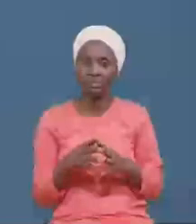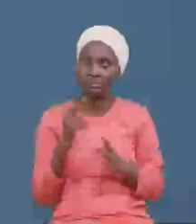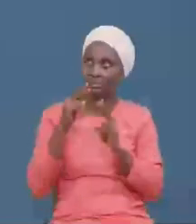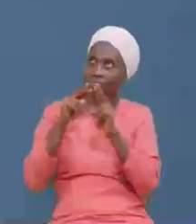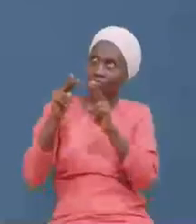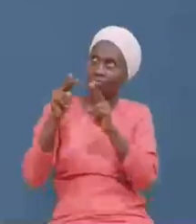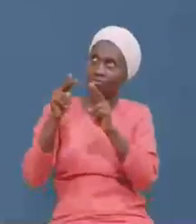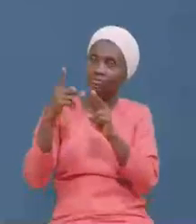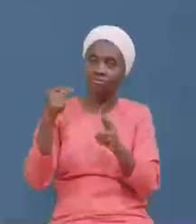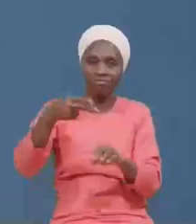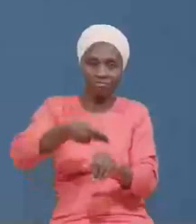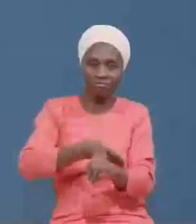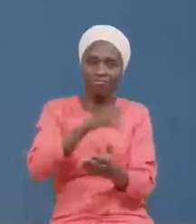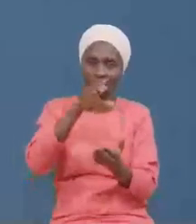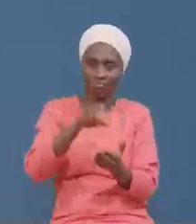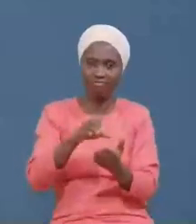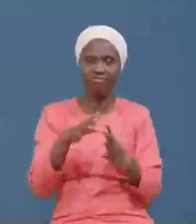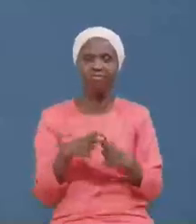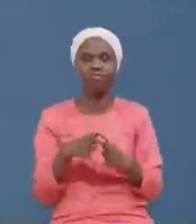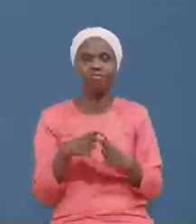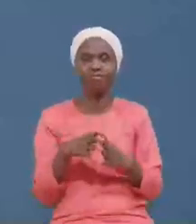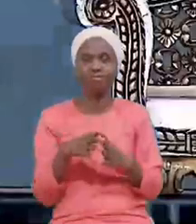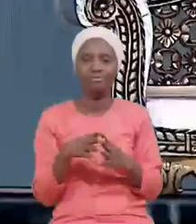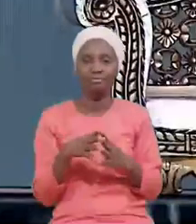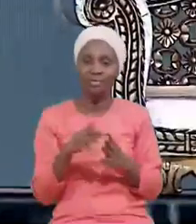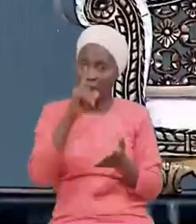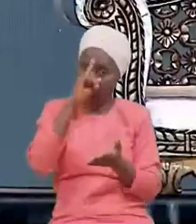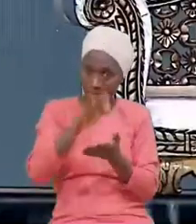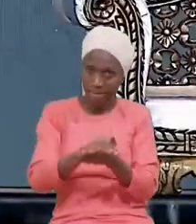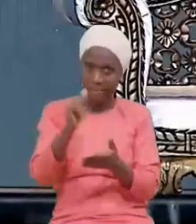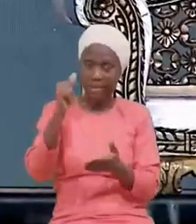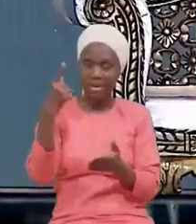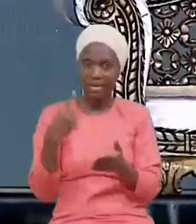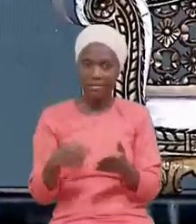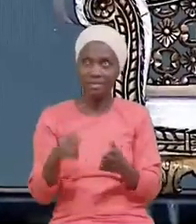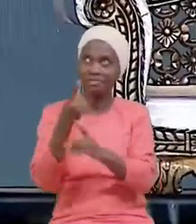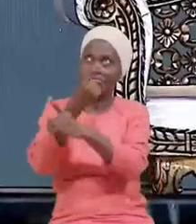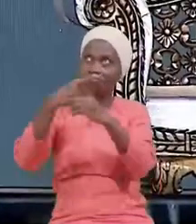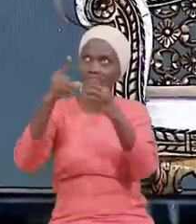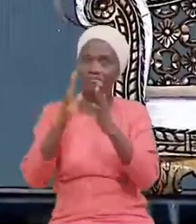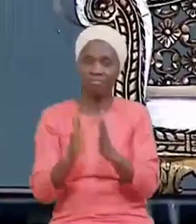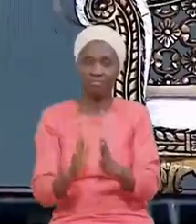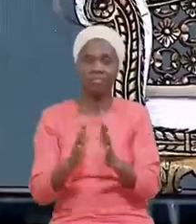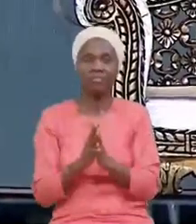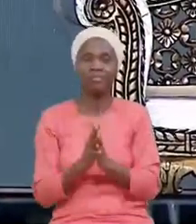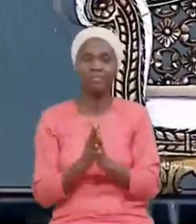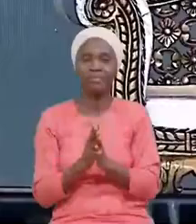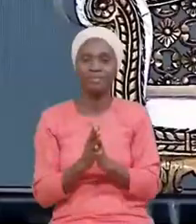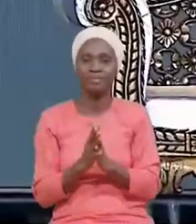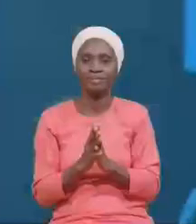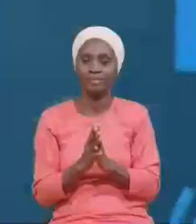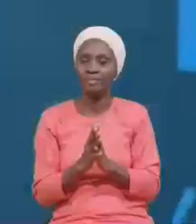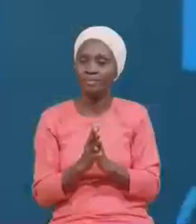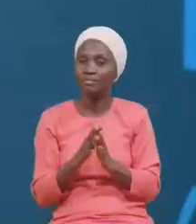regardez, voici l'agneau. Regardez l'agneau. Croyez au libérateur.